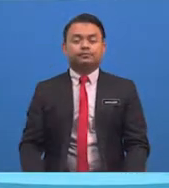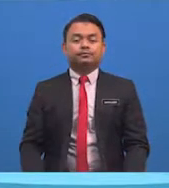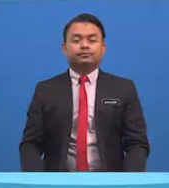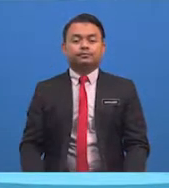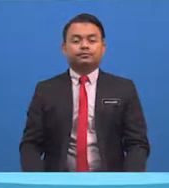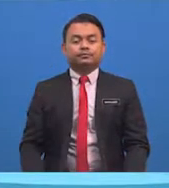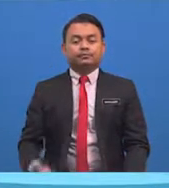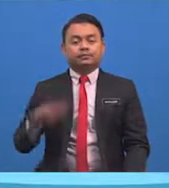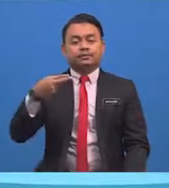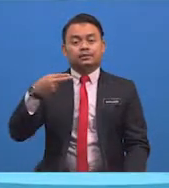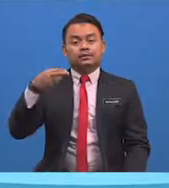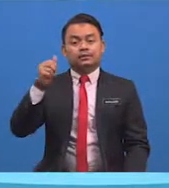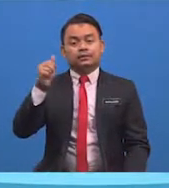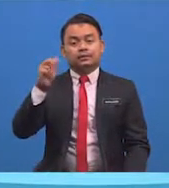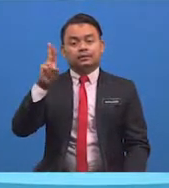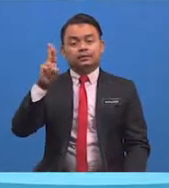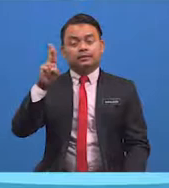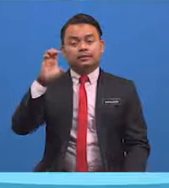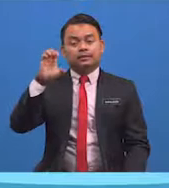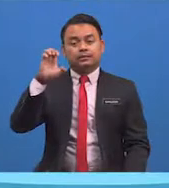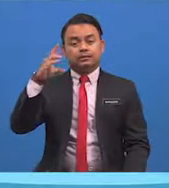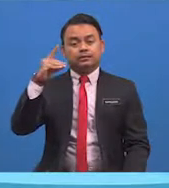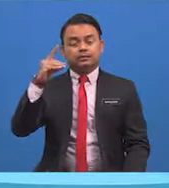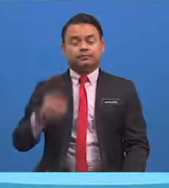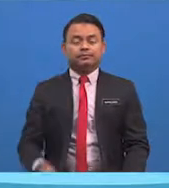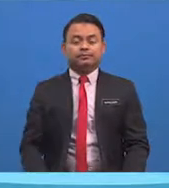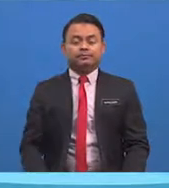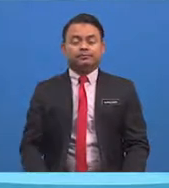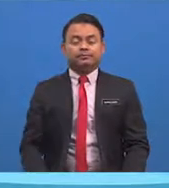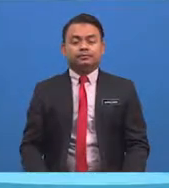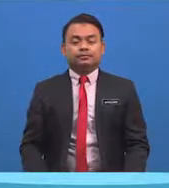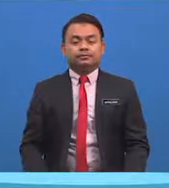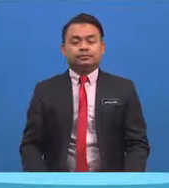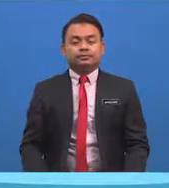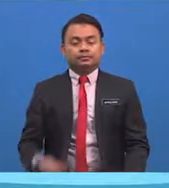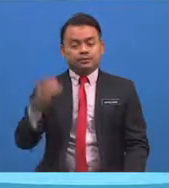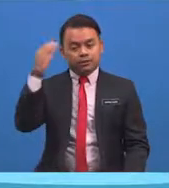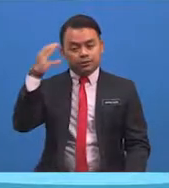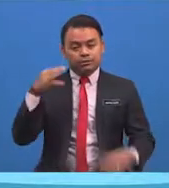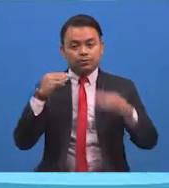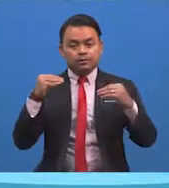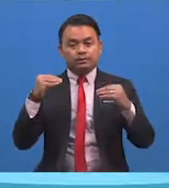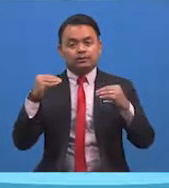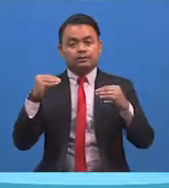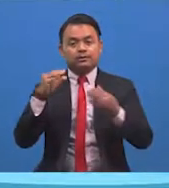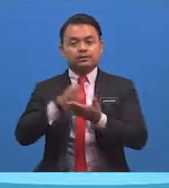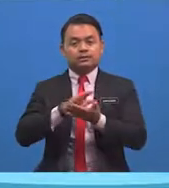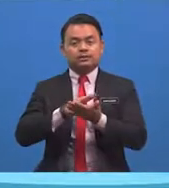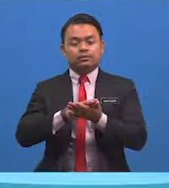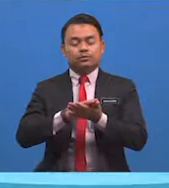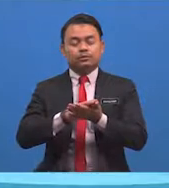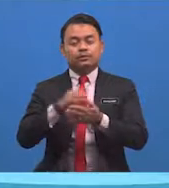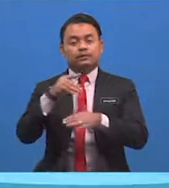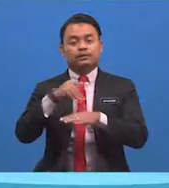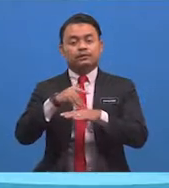Saya Harith Mohd Fadela bin Awang Jaya. Saya mengajar di SMK Datuk Lokman yang terletak di